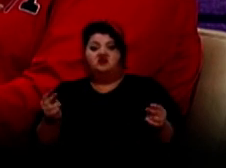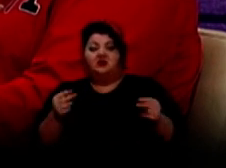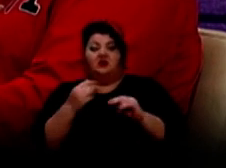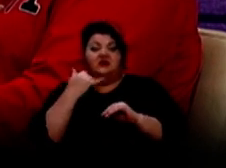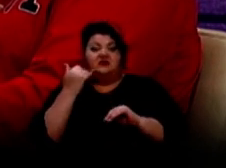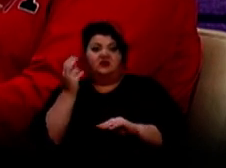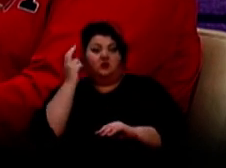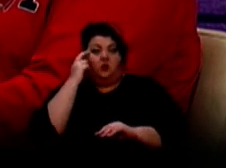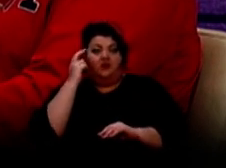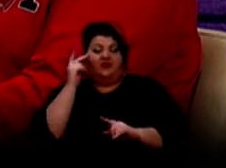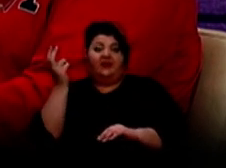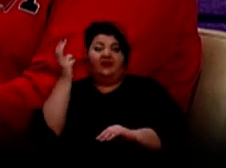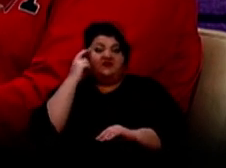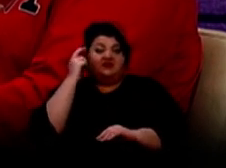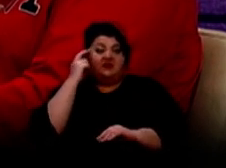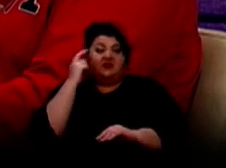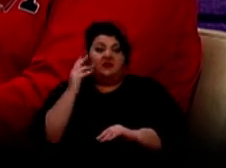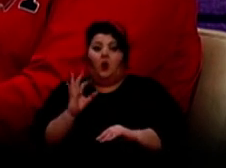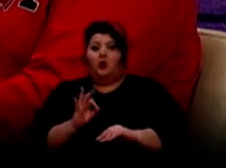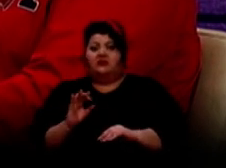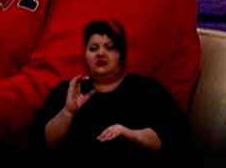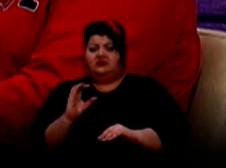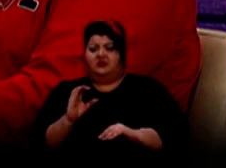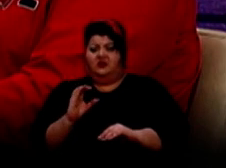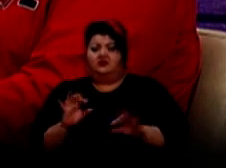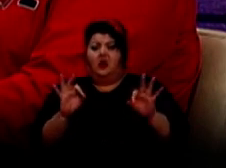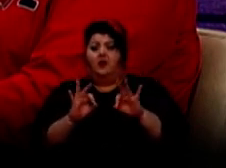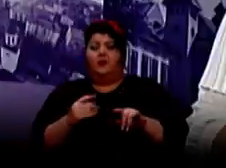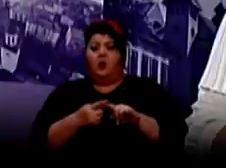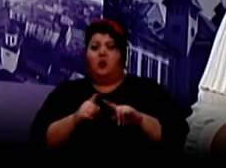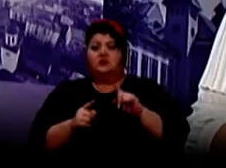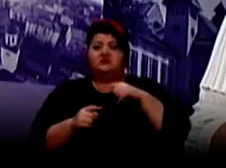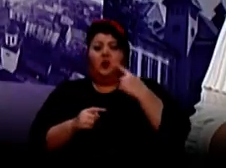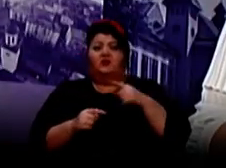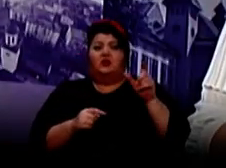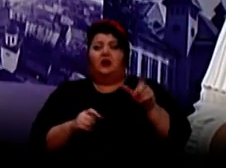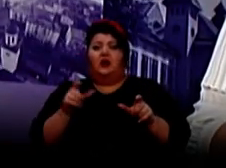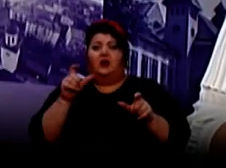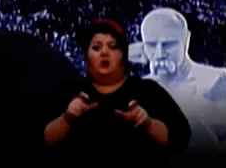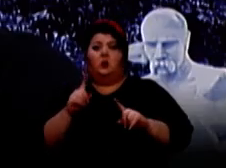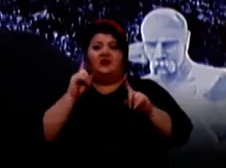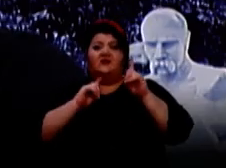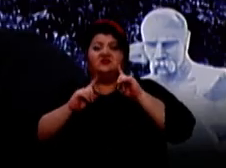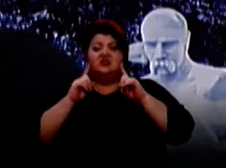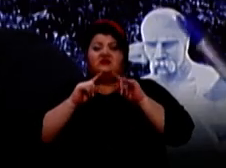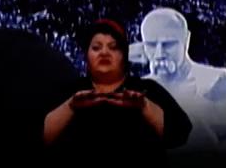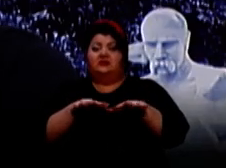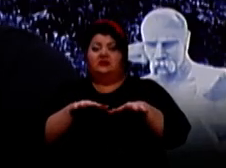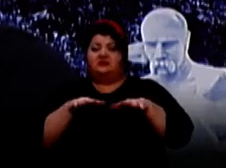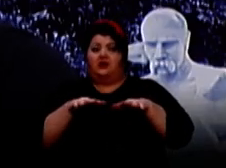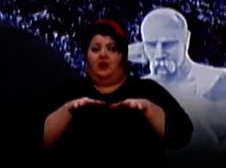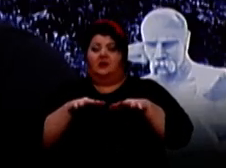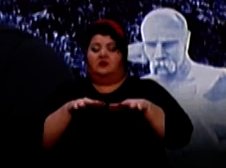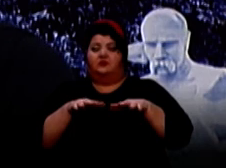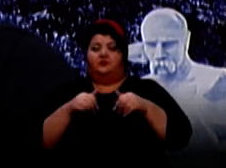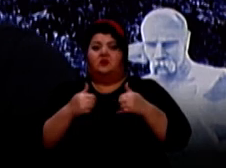в Київ, із Києву, Олександр Сергійович. Ну, про це говорили люди в сесійній залі. Ми з вами досягли. Ні. Ми